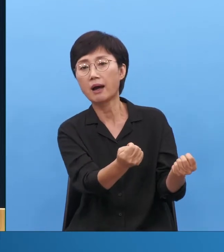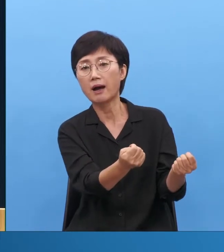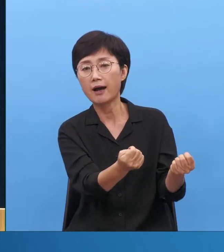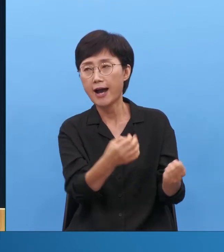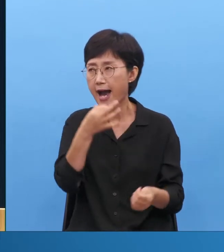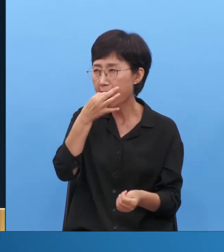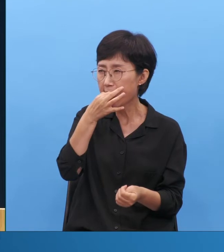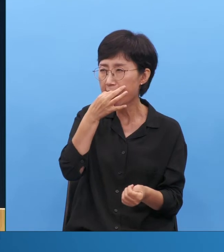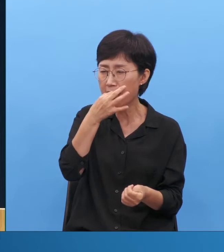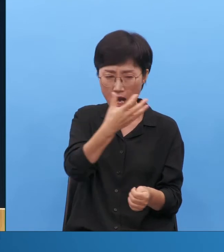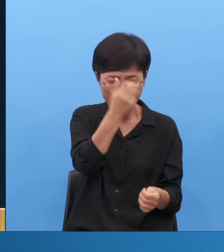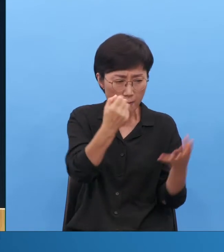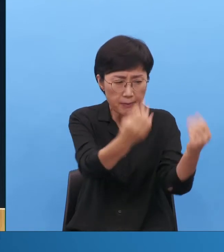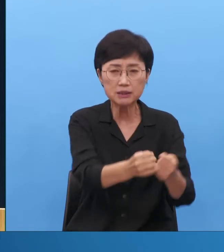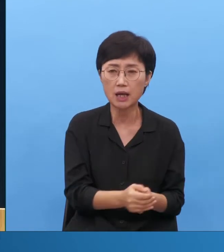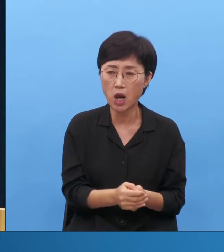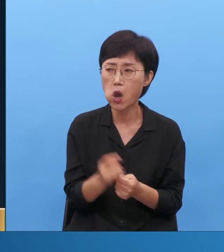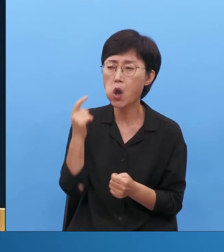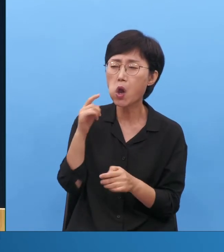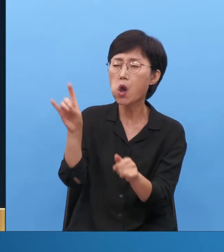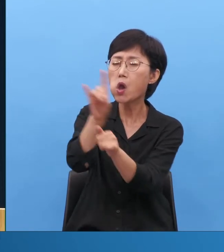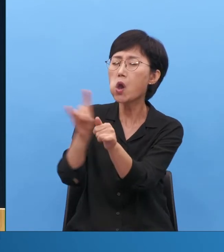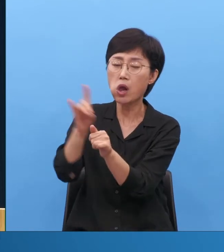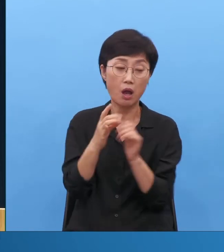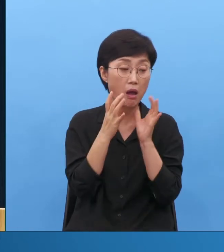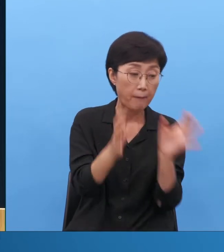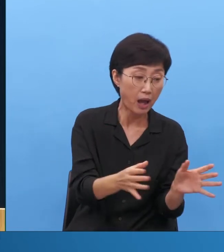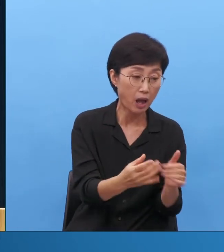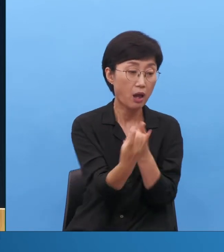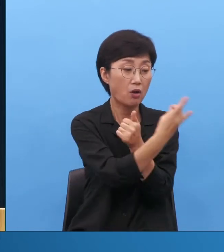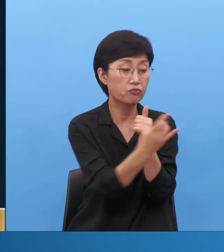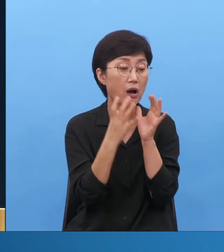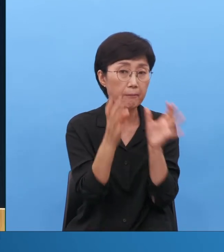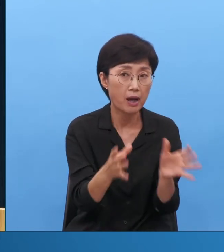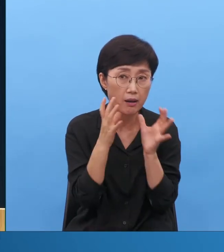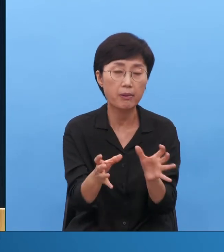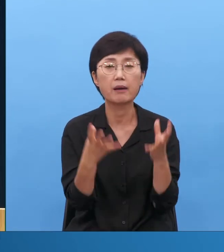do anything to achieve 거짓말도 their 합니다. aims, and that's why they will even lie to 그렇죠. you.